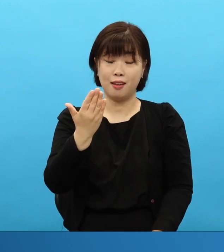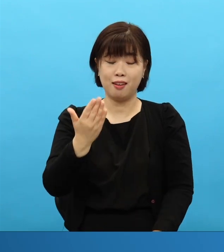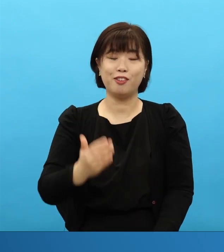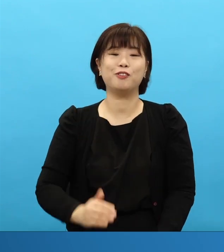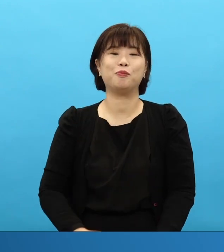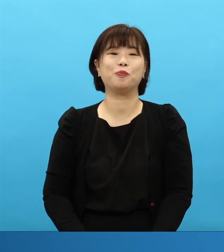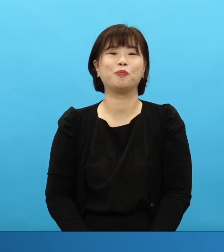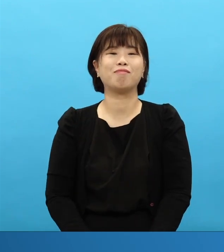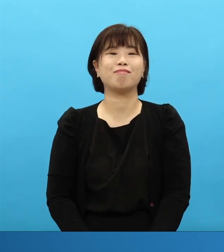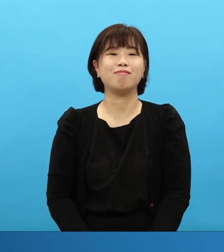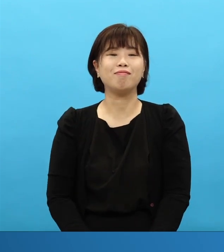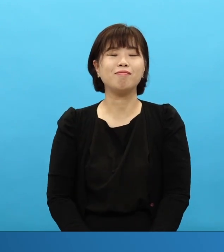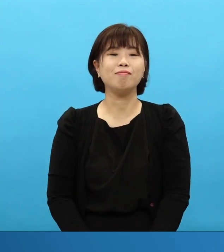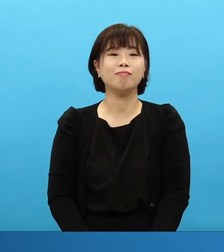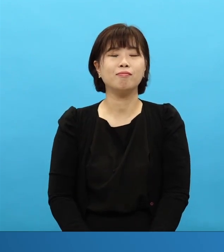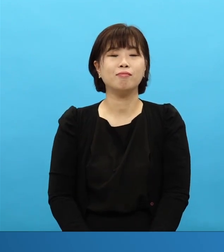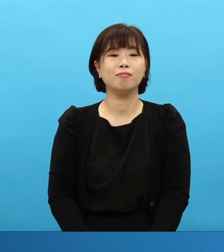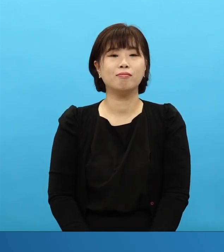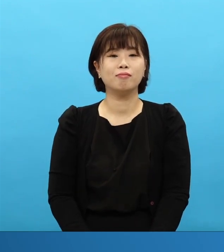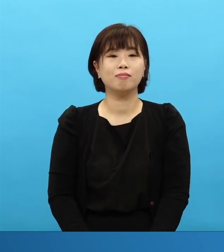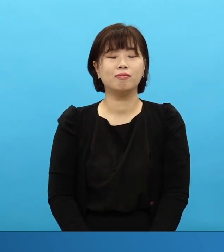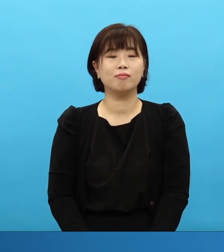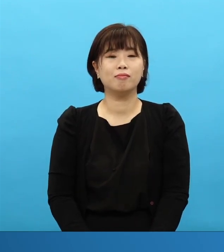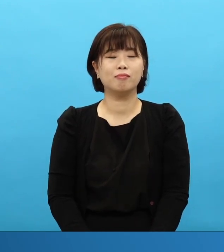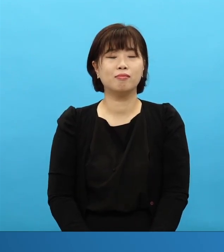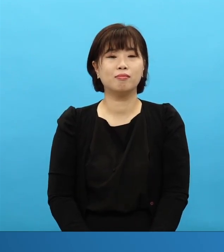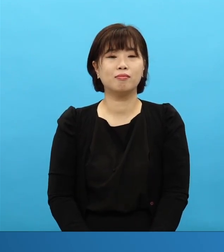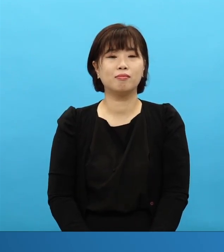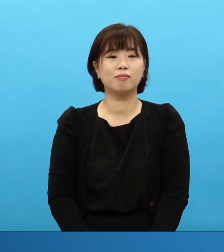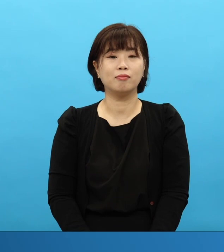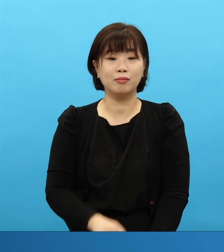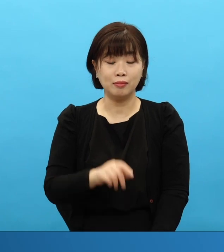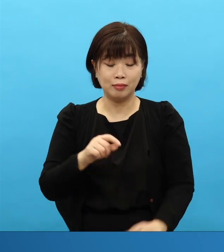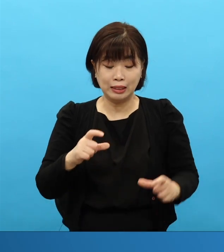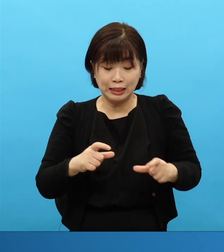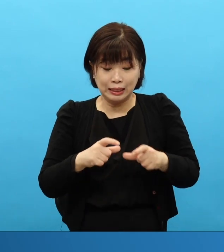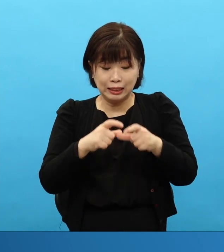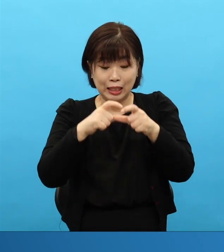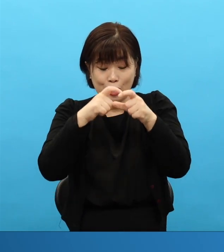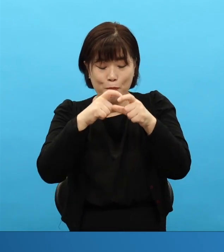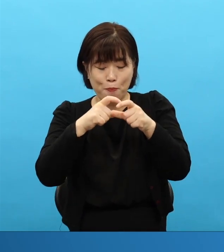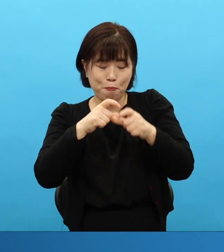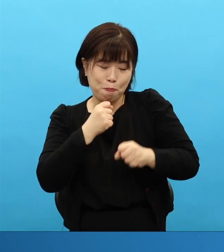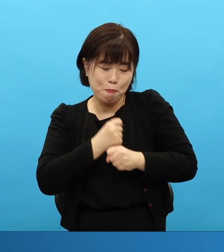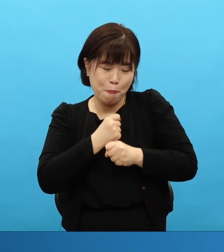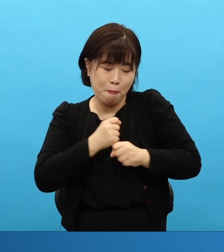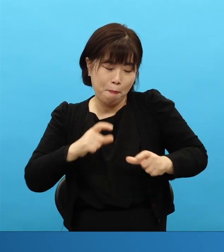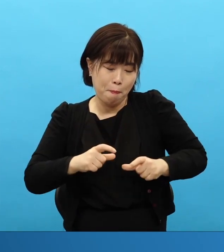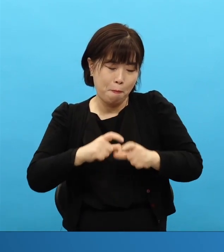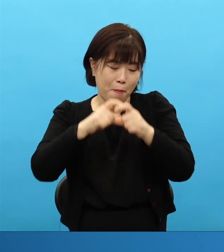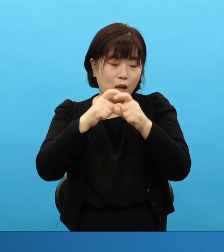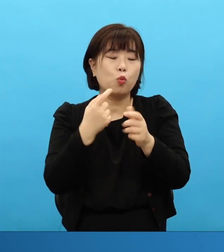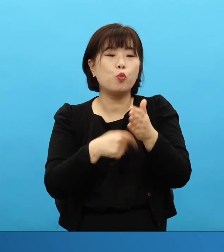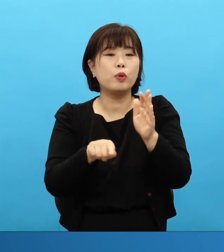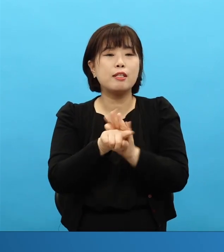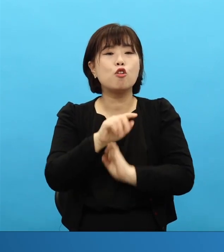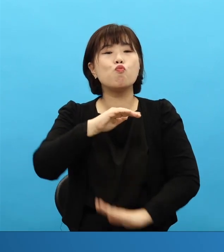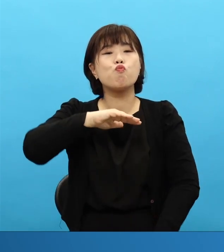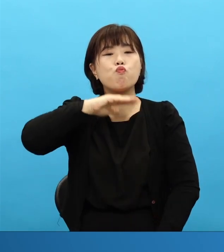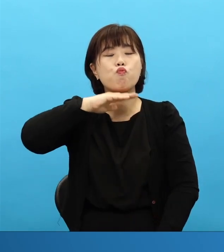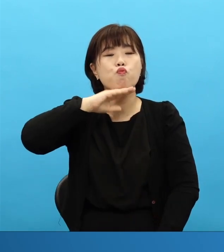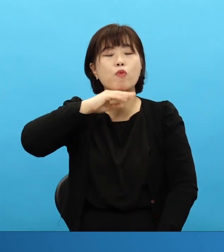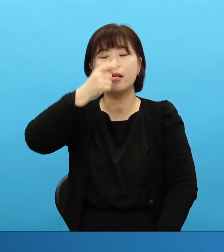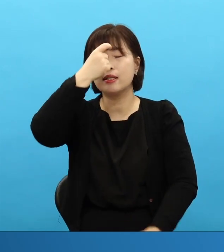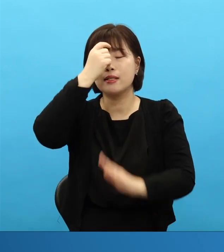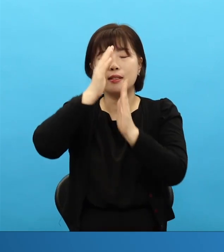thing. It's an opportunity. 그 시간표 오도록 누리면서 기다리는 겁니다. And you wait for that time schedule while